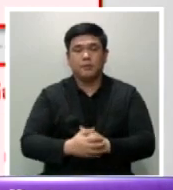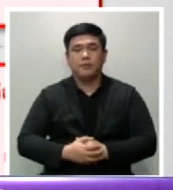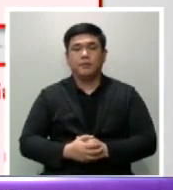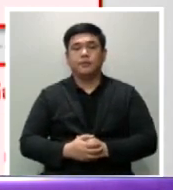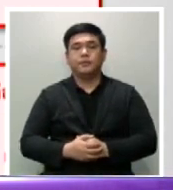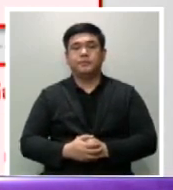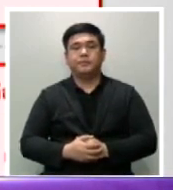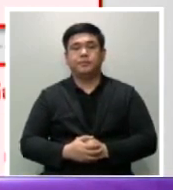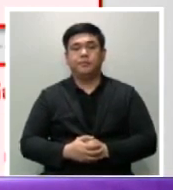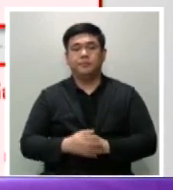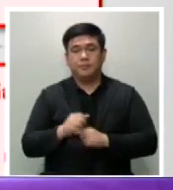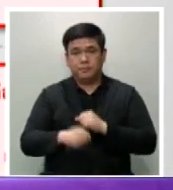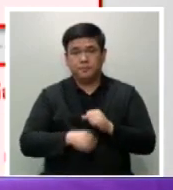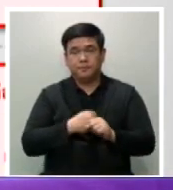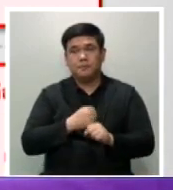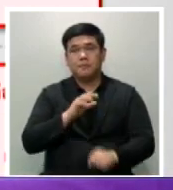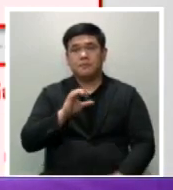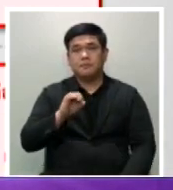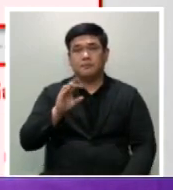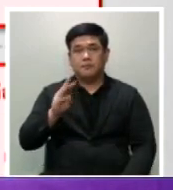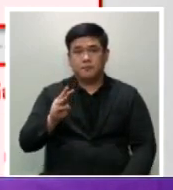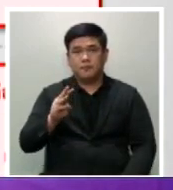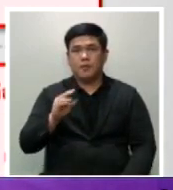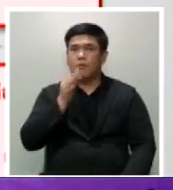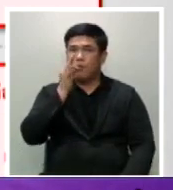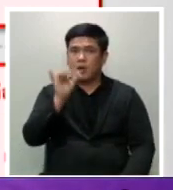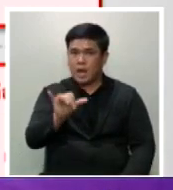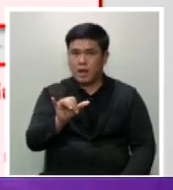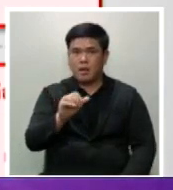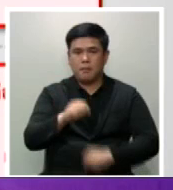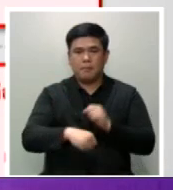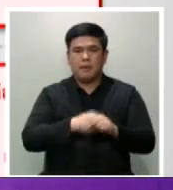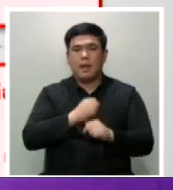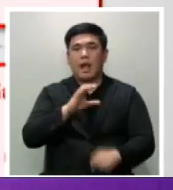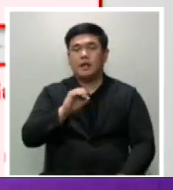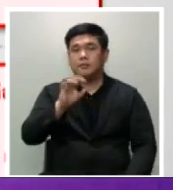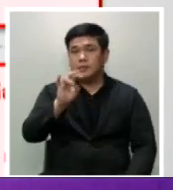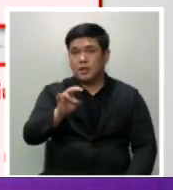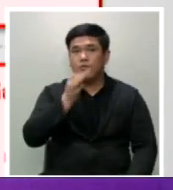หลังจากนั้นปี56ก็ไม่มีการฟ้อง57ต้นปีก็ไม่มีการฟ้อง